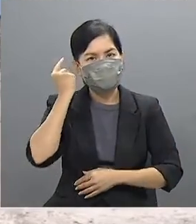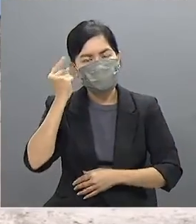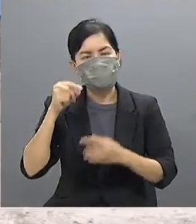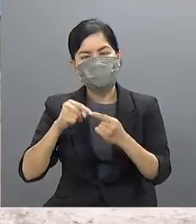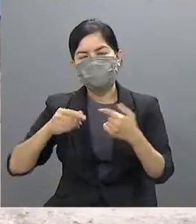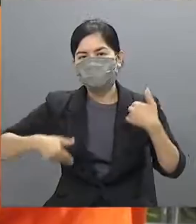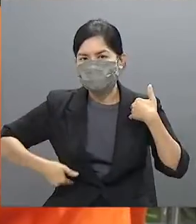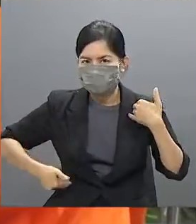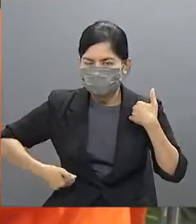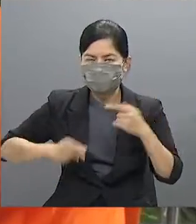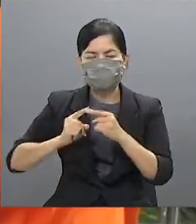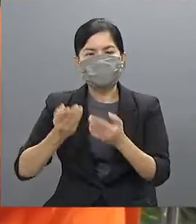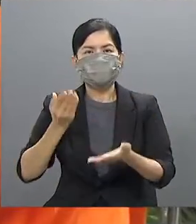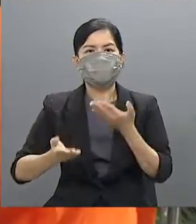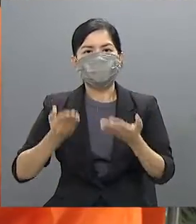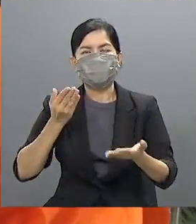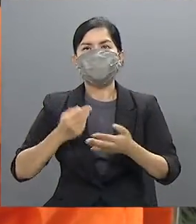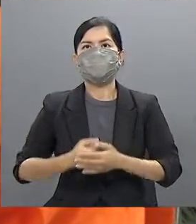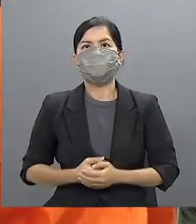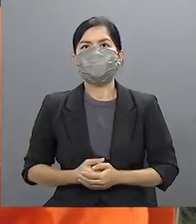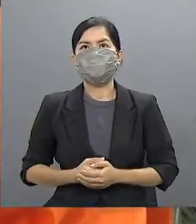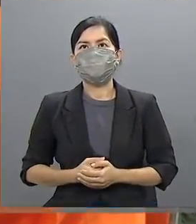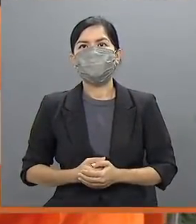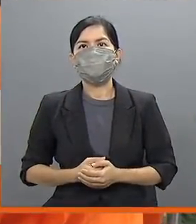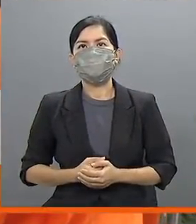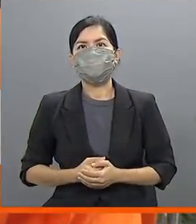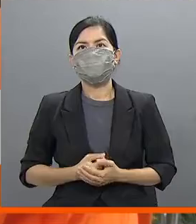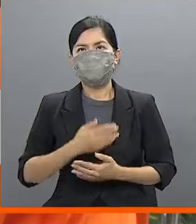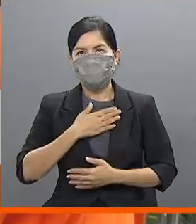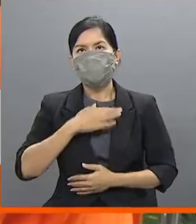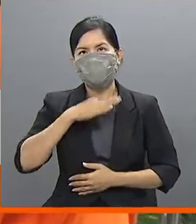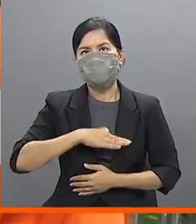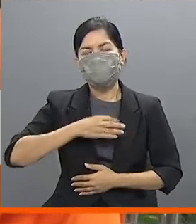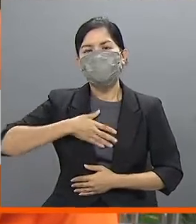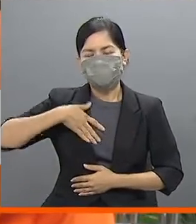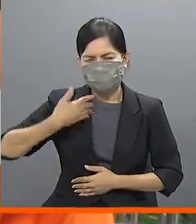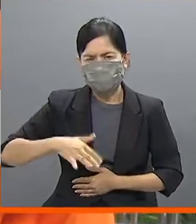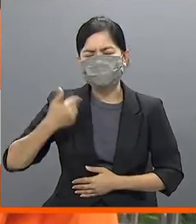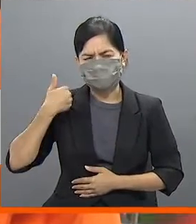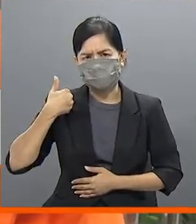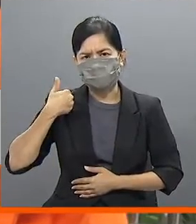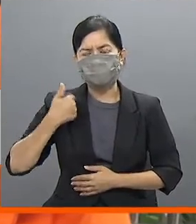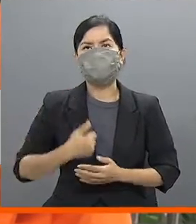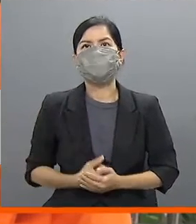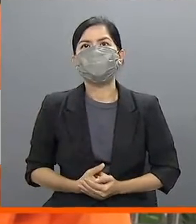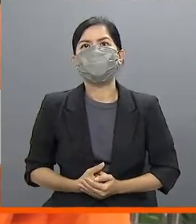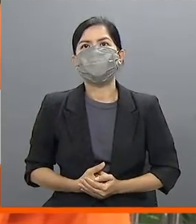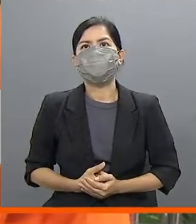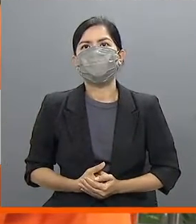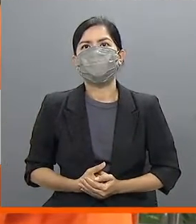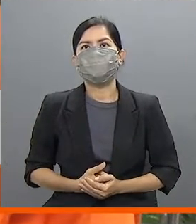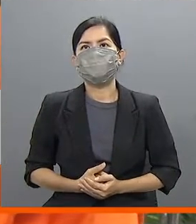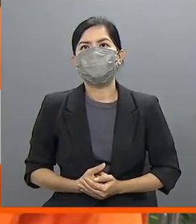ในวัดนี้ครับก็กลัวโยมมีความกังวลอยู่ระดับเออแต่ใจคิดว่ายังไงคิดว่า